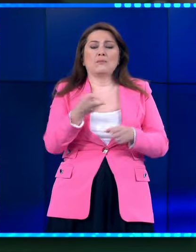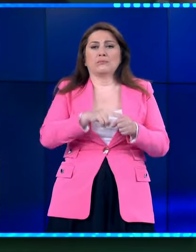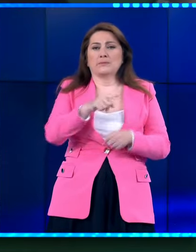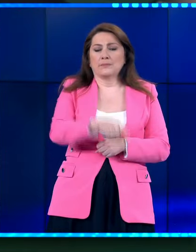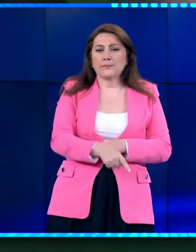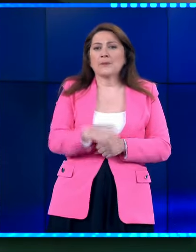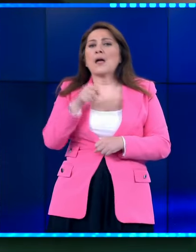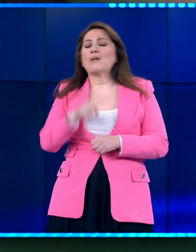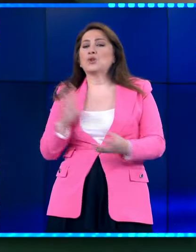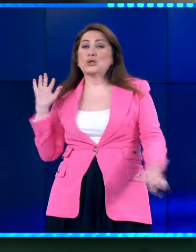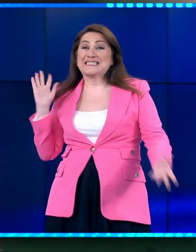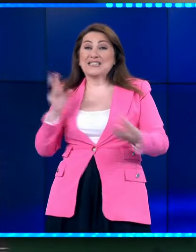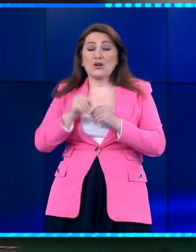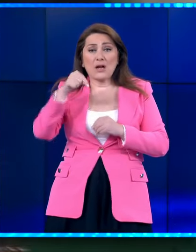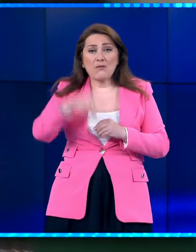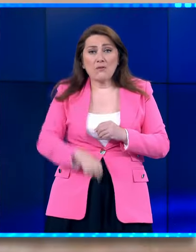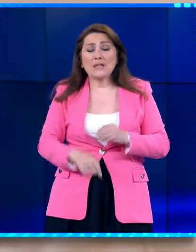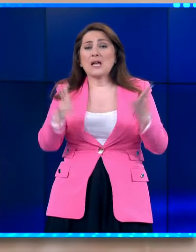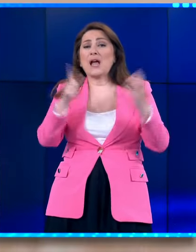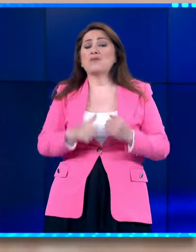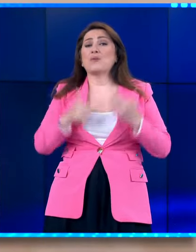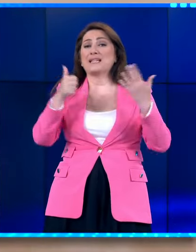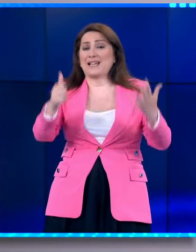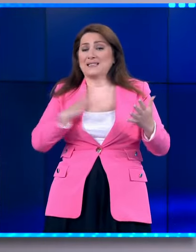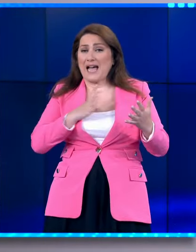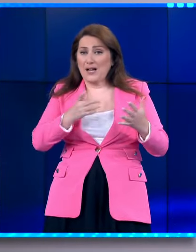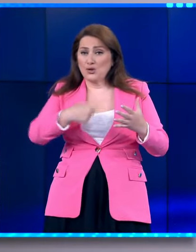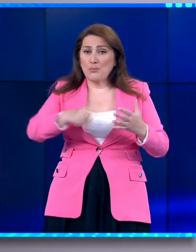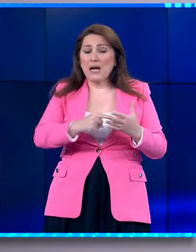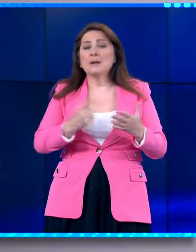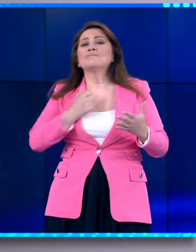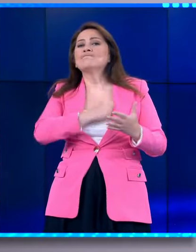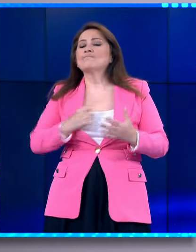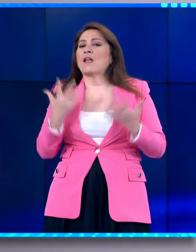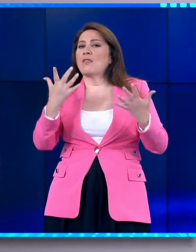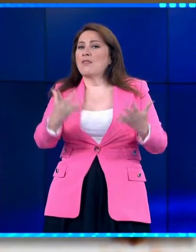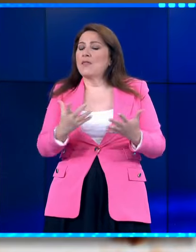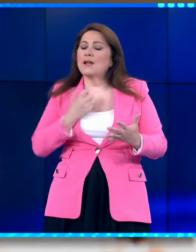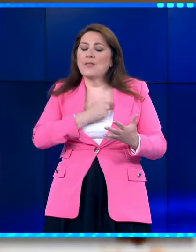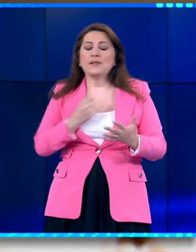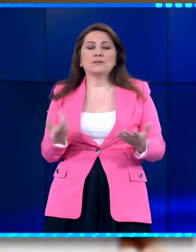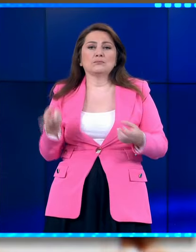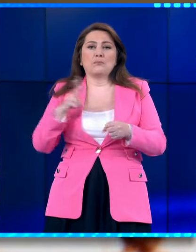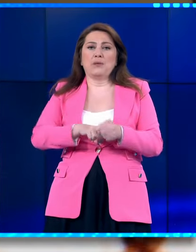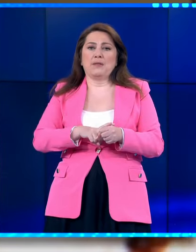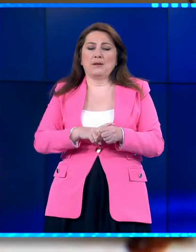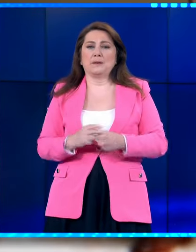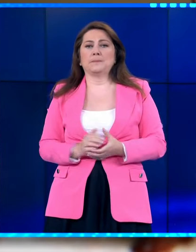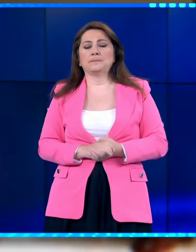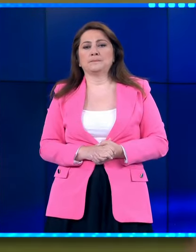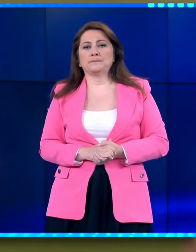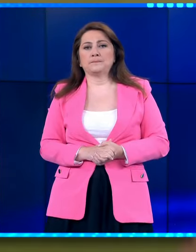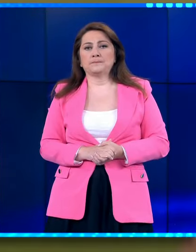εγχώριων κρουσμάτων της λίμωξης φέτος ανέρχεται στα 76, ενώ 10 από τους ασθενείς δεν κατάφεραν να κρατηθούν στη ζωή.